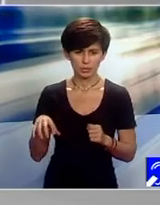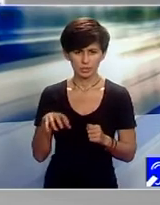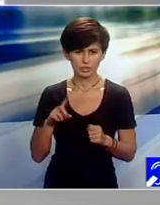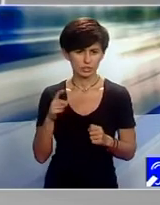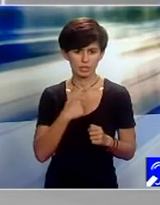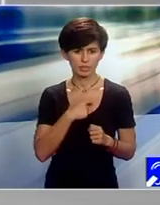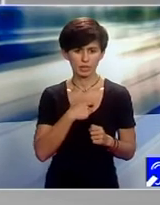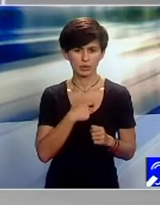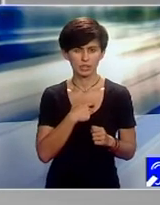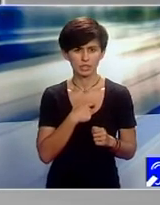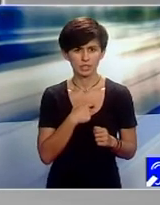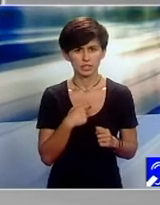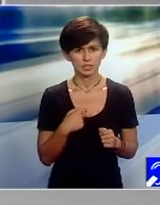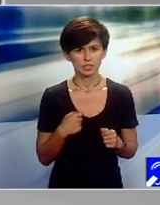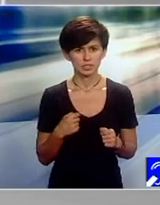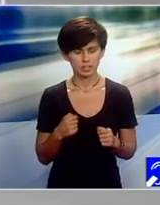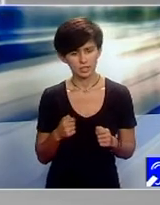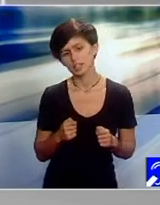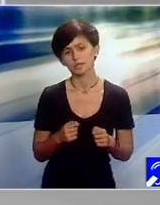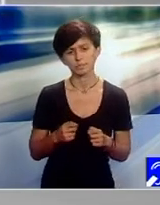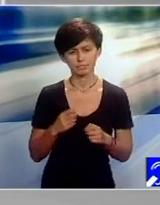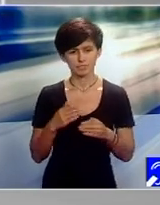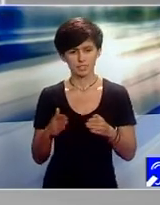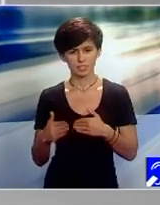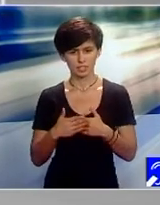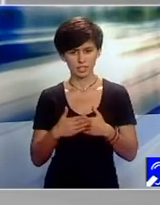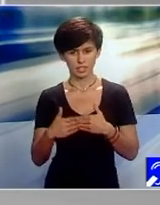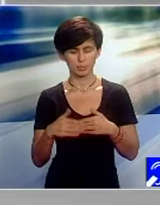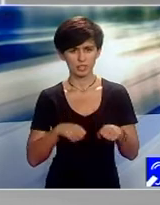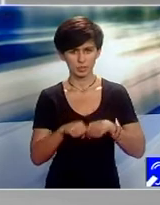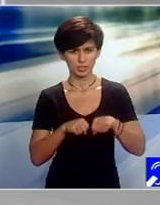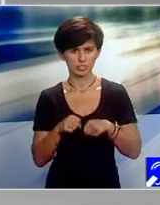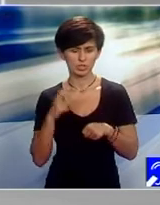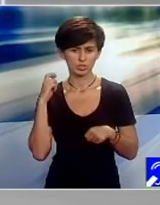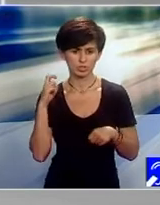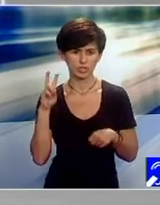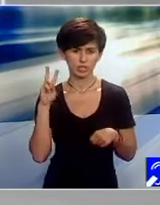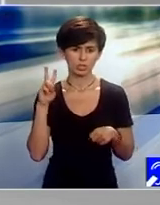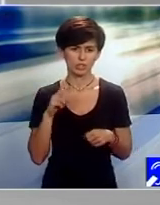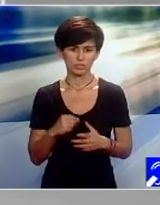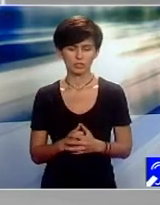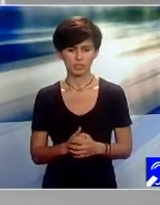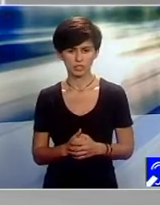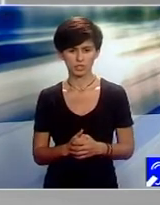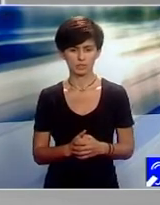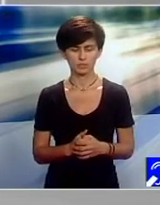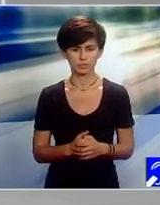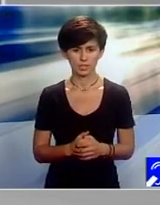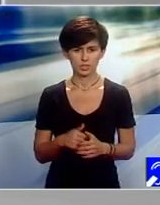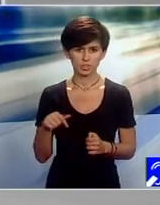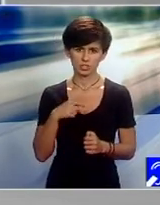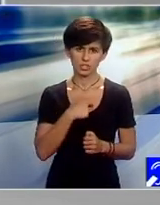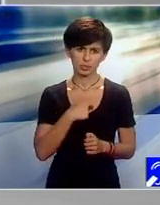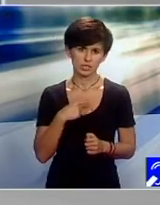biciclist și noua bandă făcută pe sensul invers și ea este așa de îngustă încât deja este incomodă și poate fi chiar periculoasă